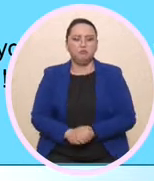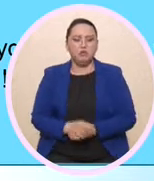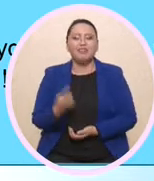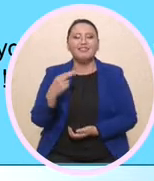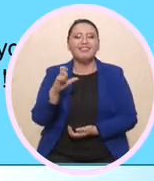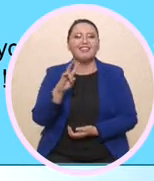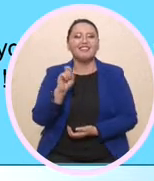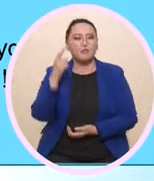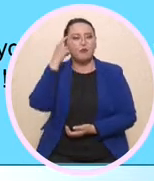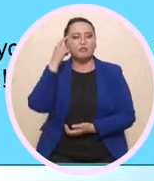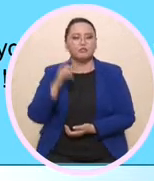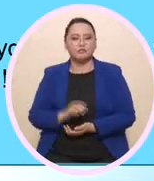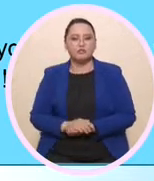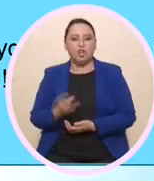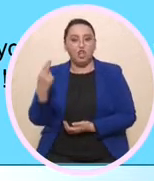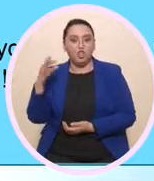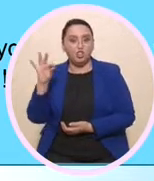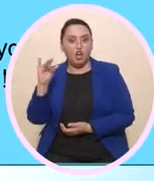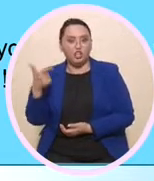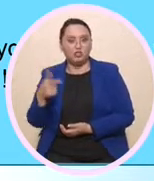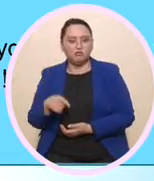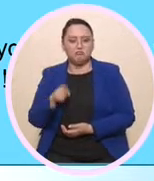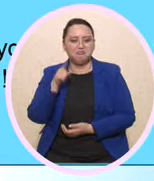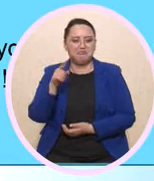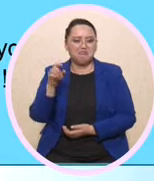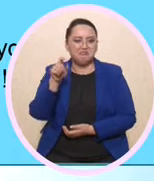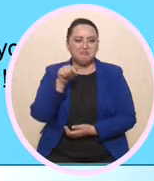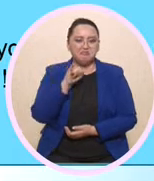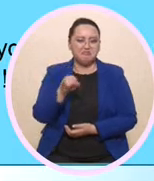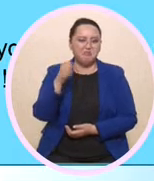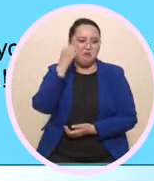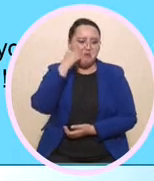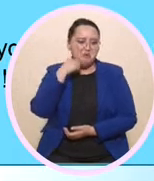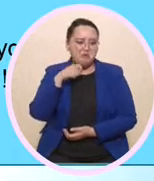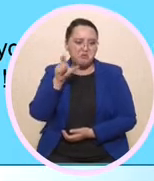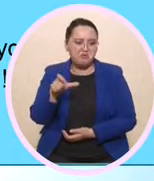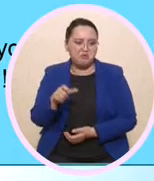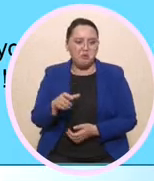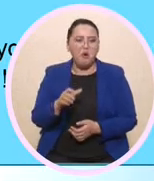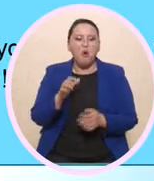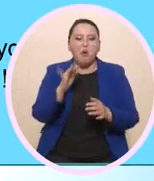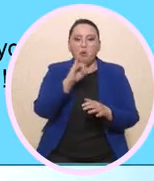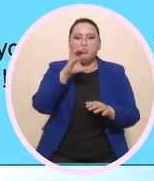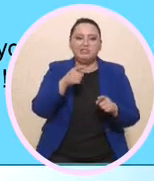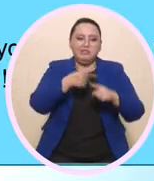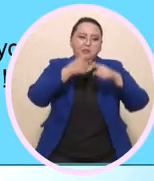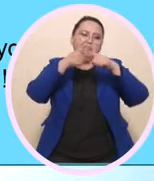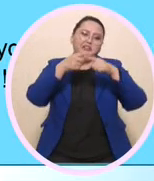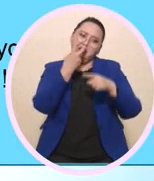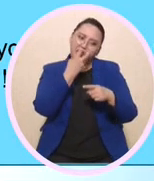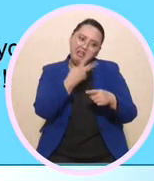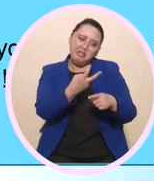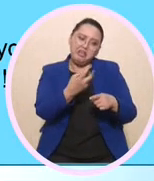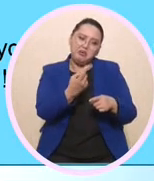дөрг муу зүнэг толгой чи. Ус нэм хийхч үзэх гэж ирээгүй байхаа